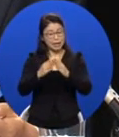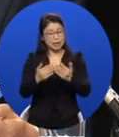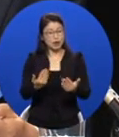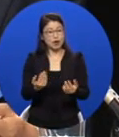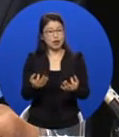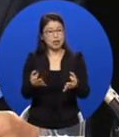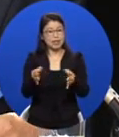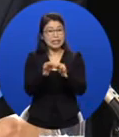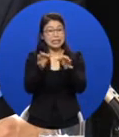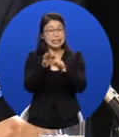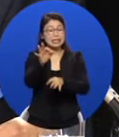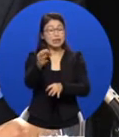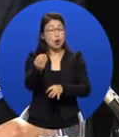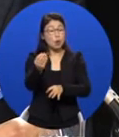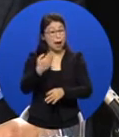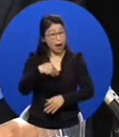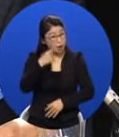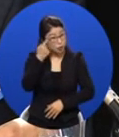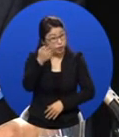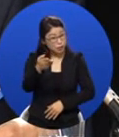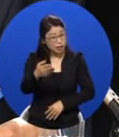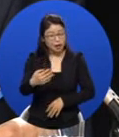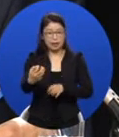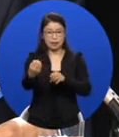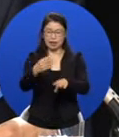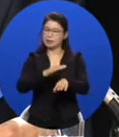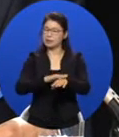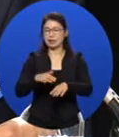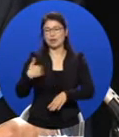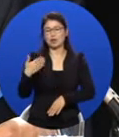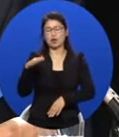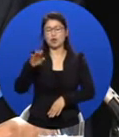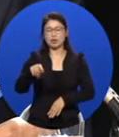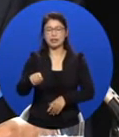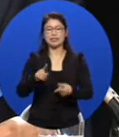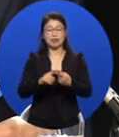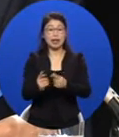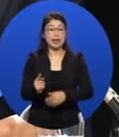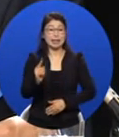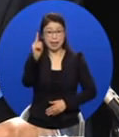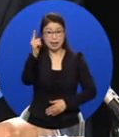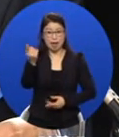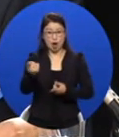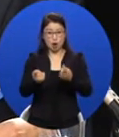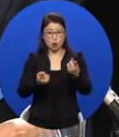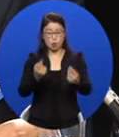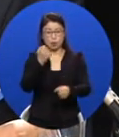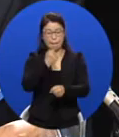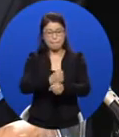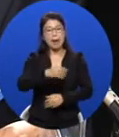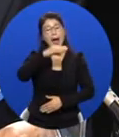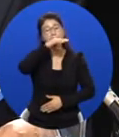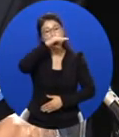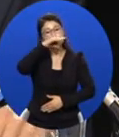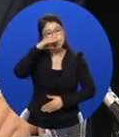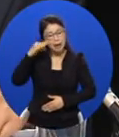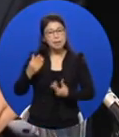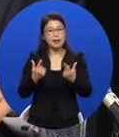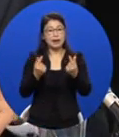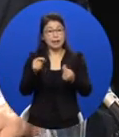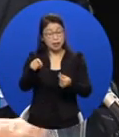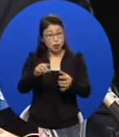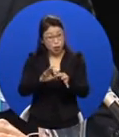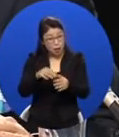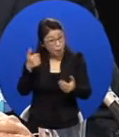알고 계십니까? 그거는 내가 잘 모르겠고 어떻든 간에 상향 조정하는 것이 바람직하지 않느냐 그거에 대해서는